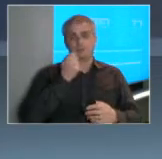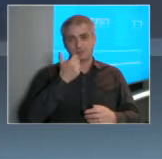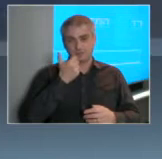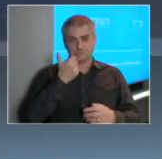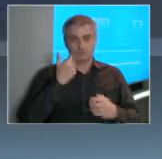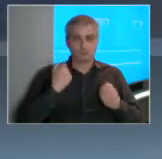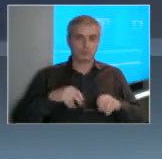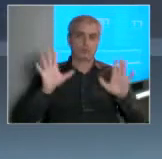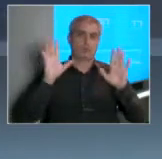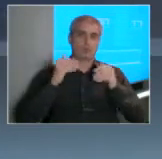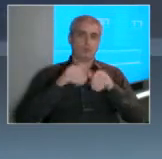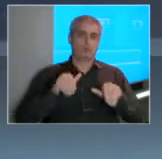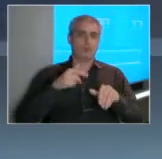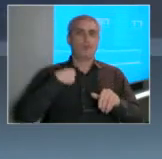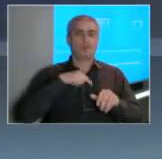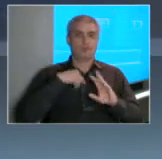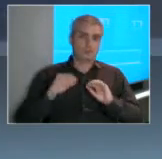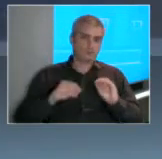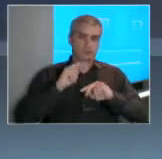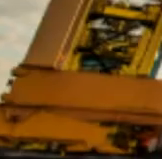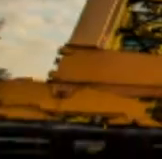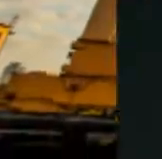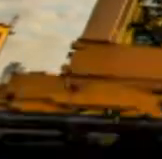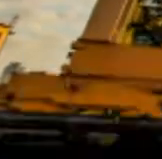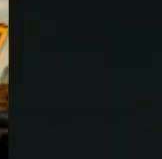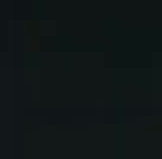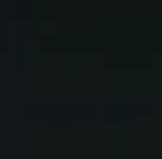וקצת שחרור של הרסן. אנחנו לנושא הבא.